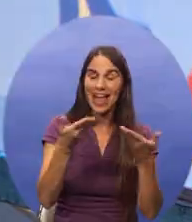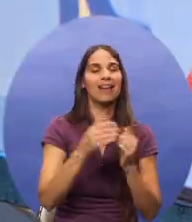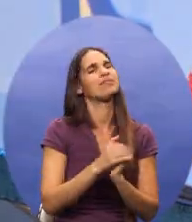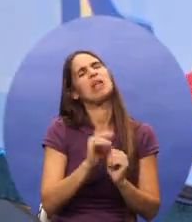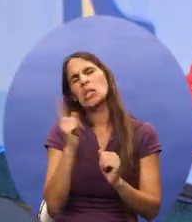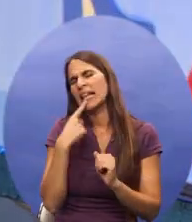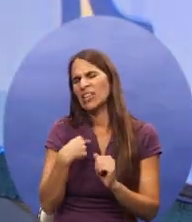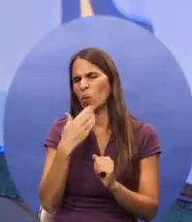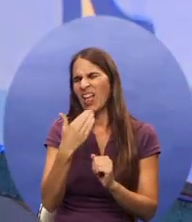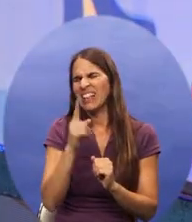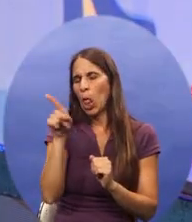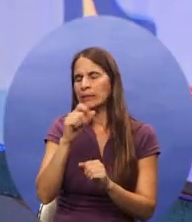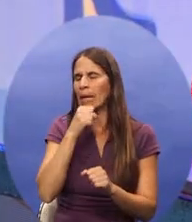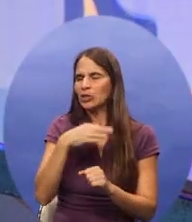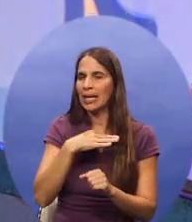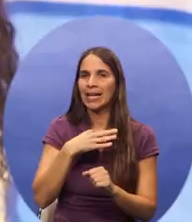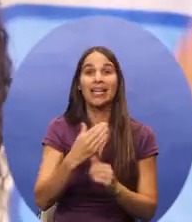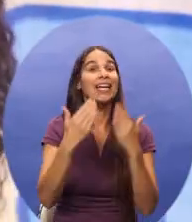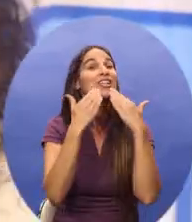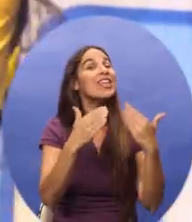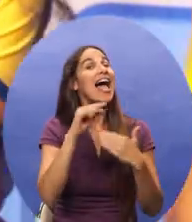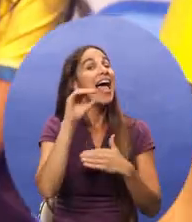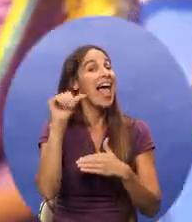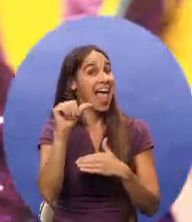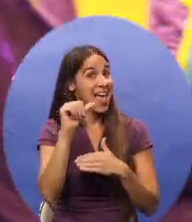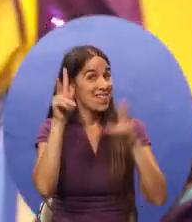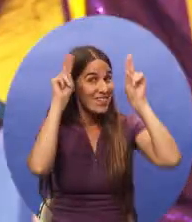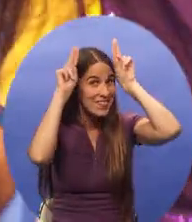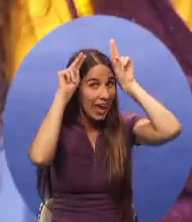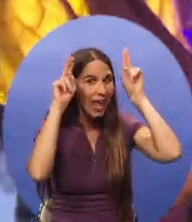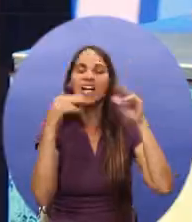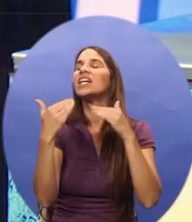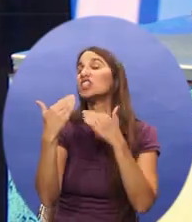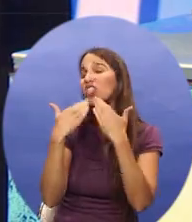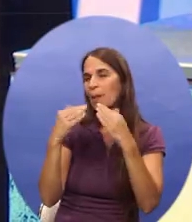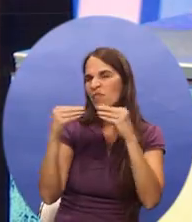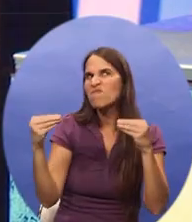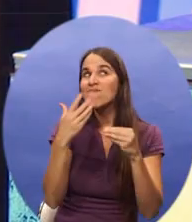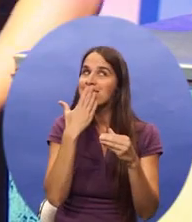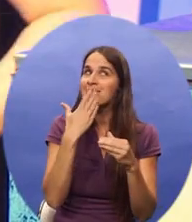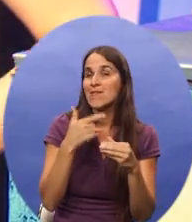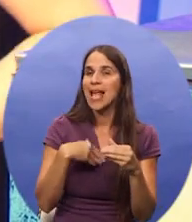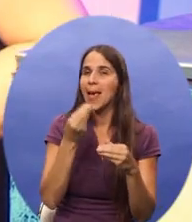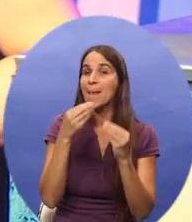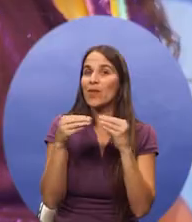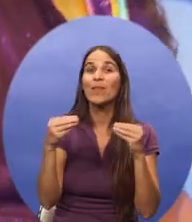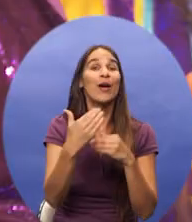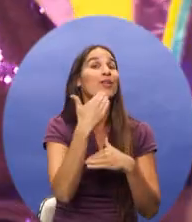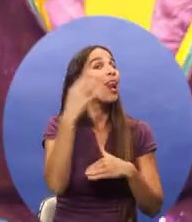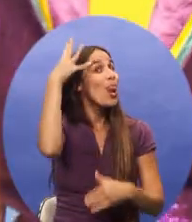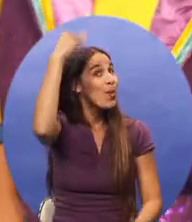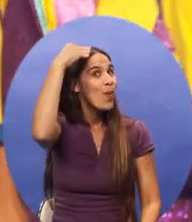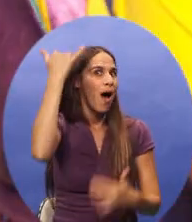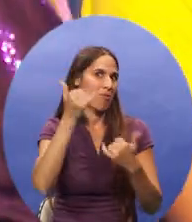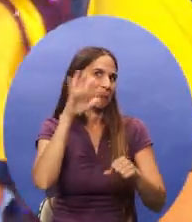לשבתאי הרגזן. אל תגיד לי תודה, אתה לא סבא שלי. תודה לאפי הרעב. תודה מלפפונים, איך בא לי מלפפונים. תודה